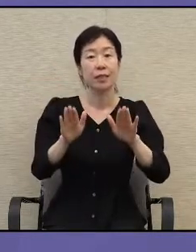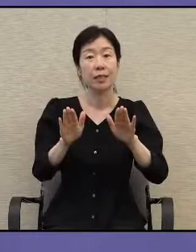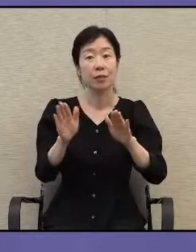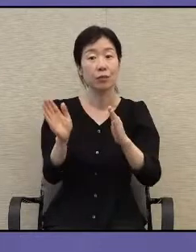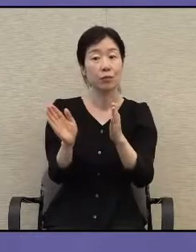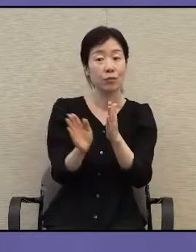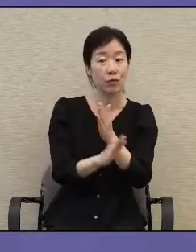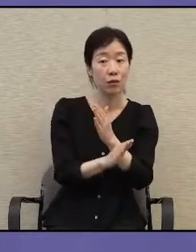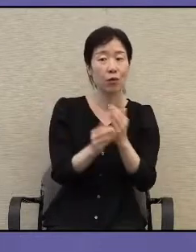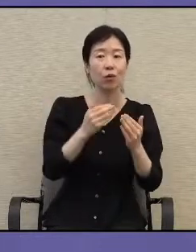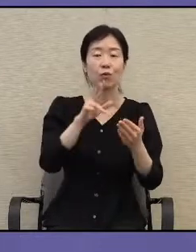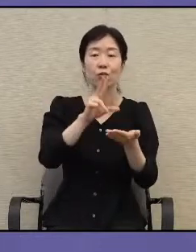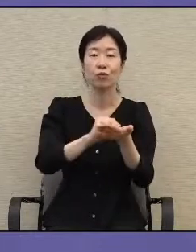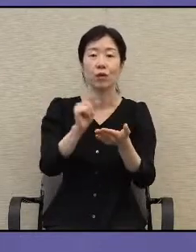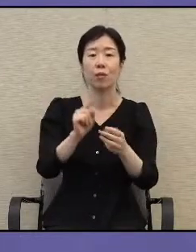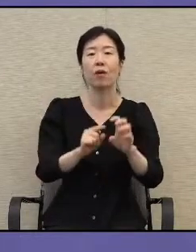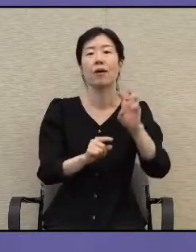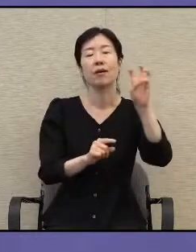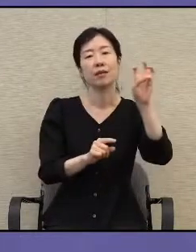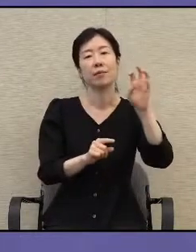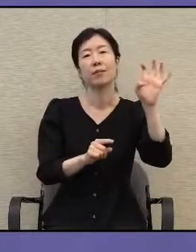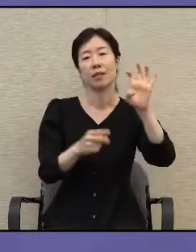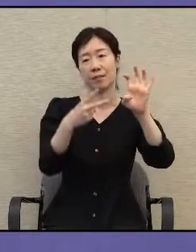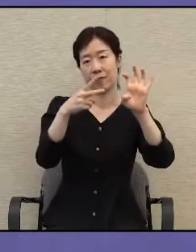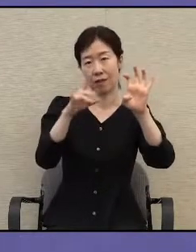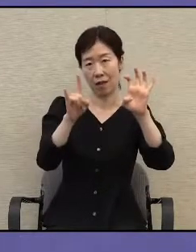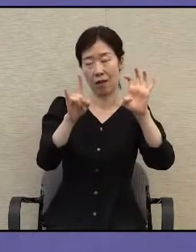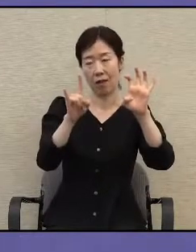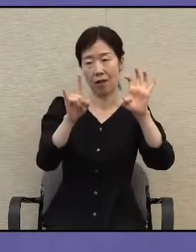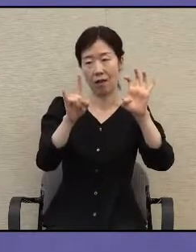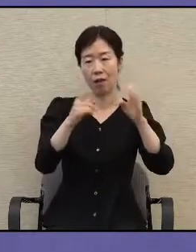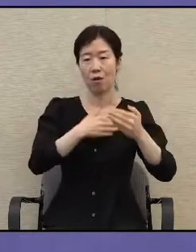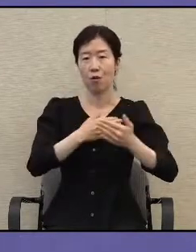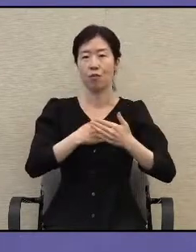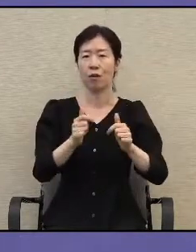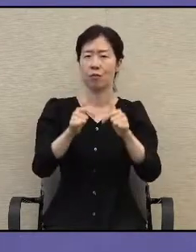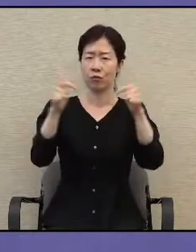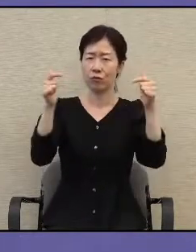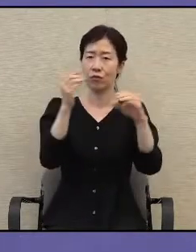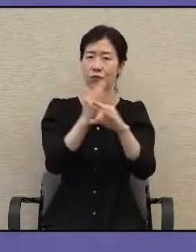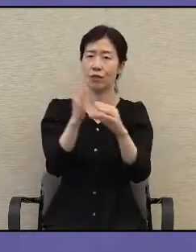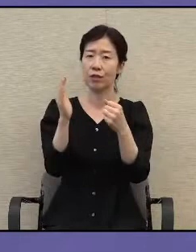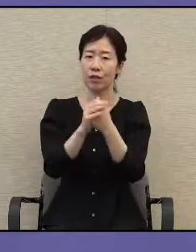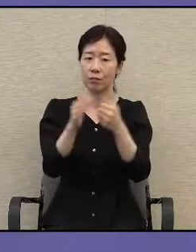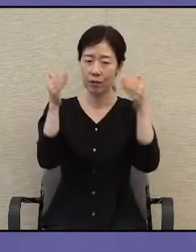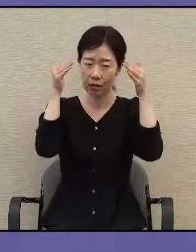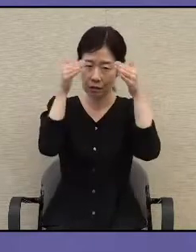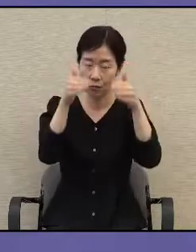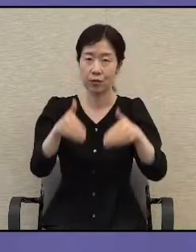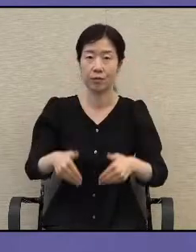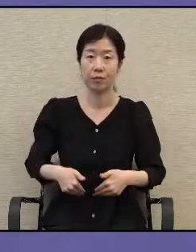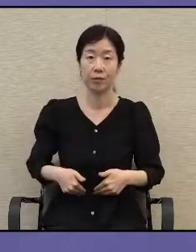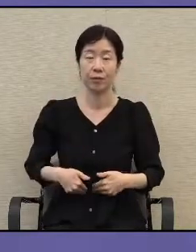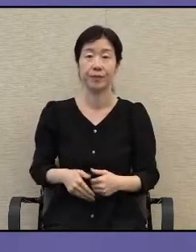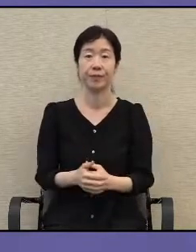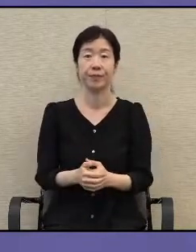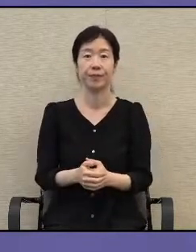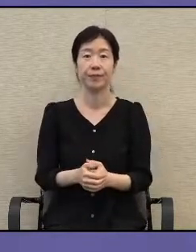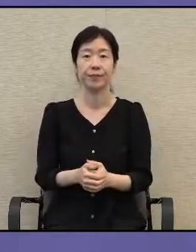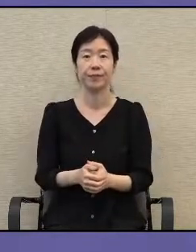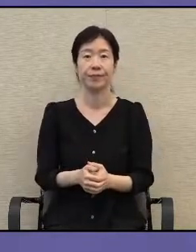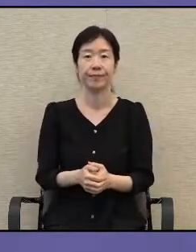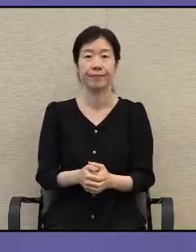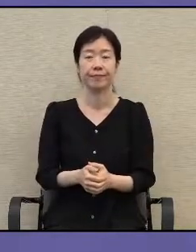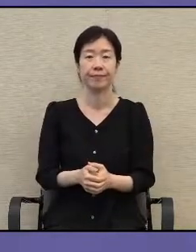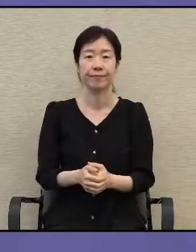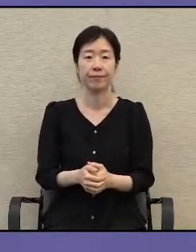앞으로 좀 더 지켜봐야 되는 이런 위험한 상황이라고 하겠습니다. 다른 연령대들은 요 평균 수치에서 좀 낮은